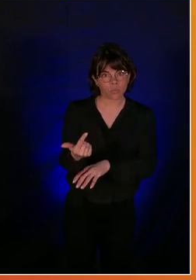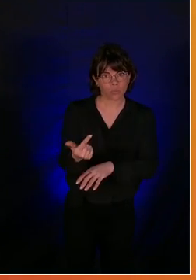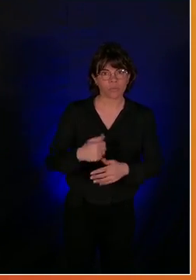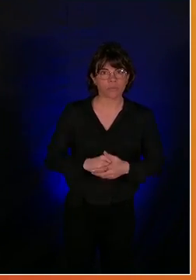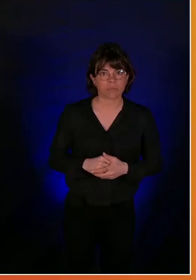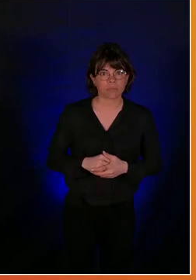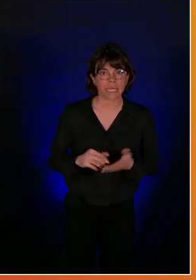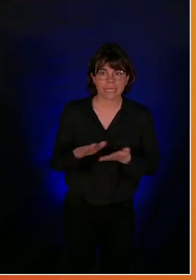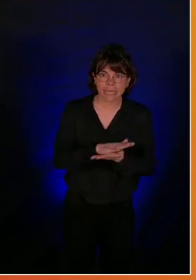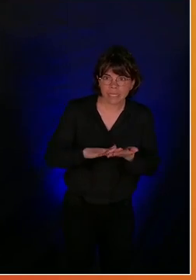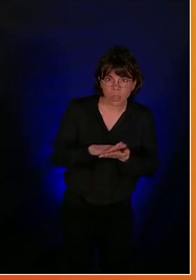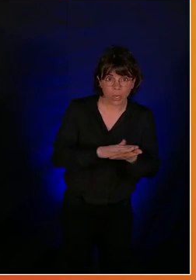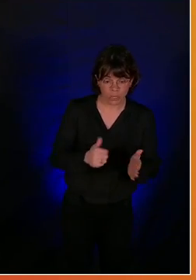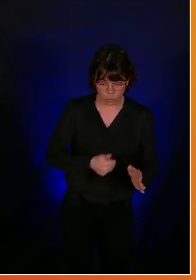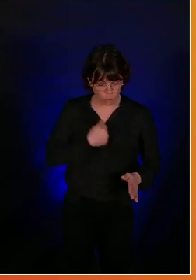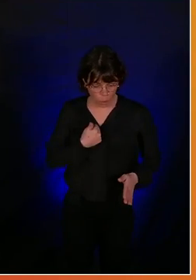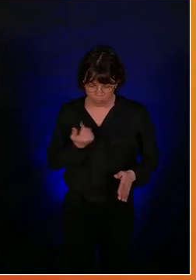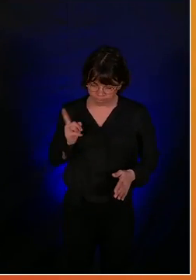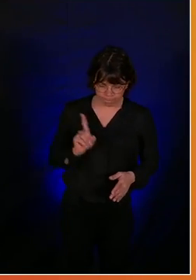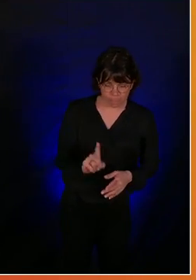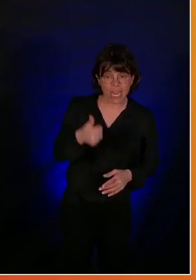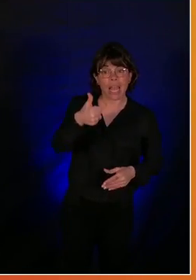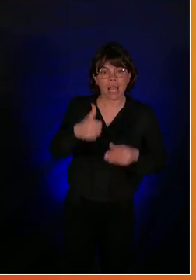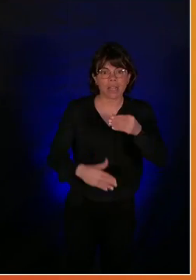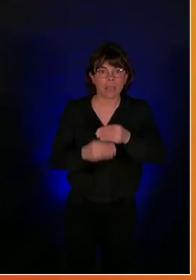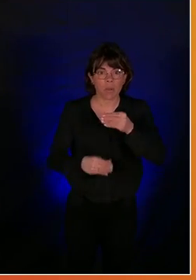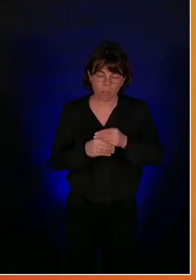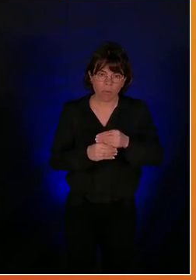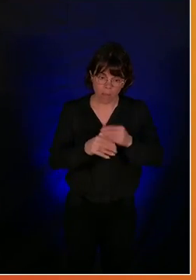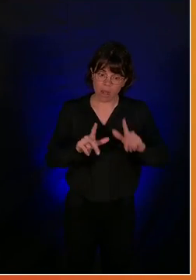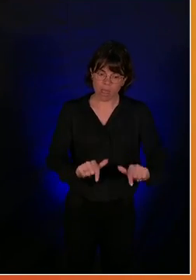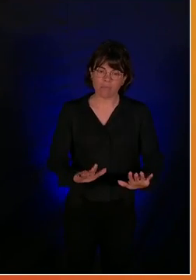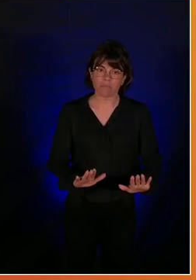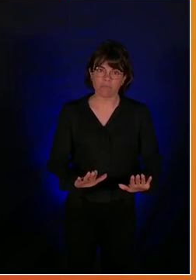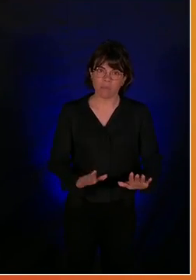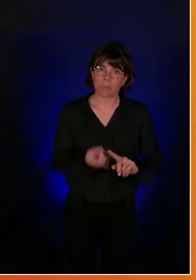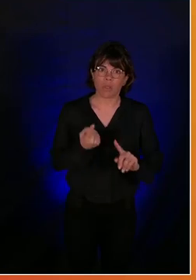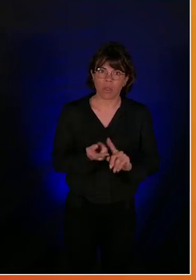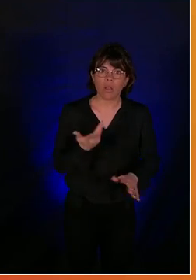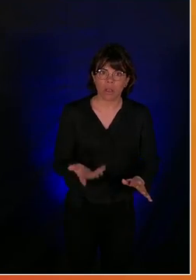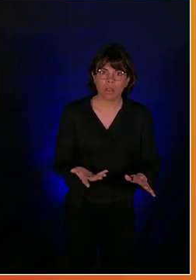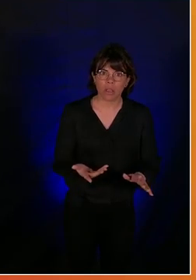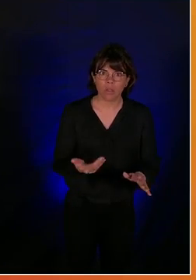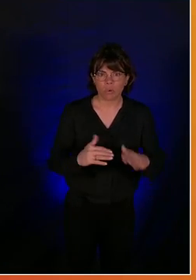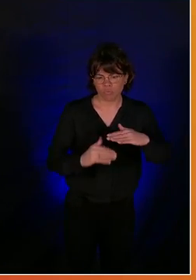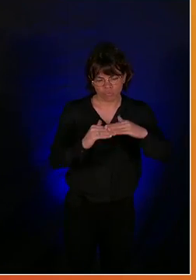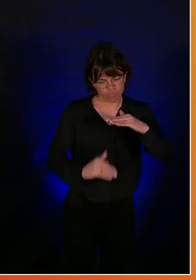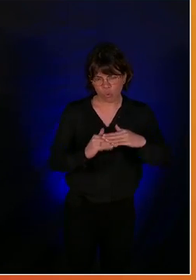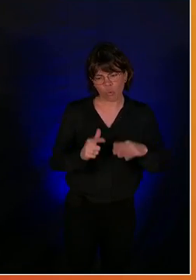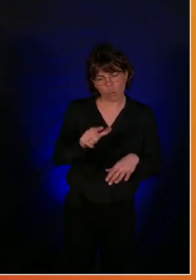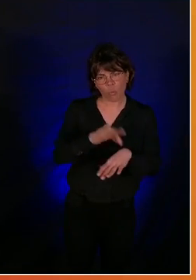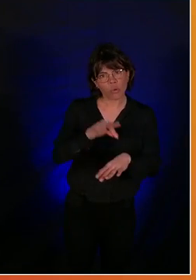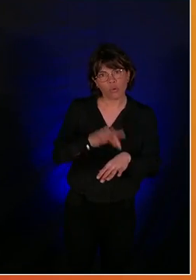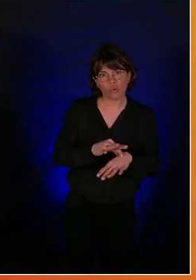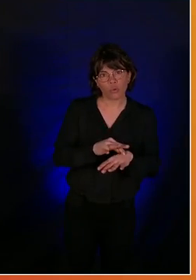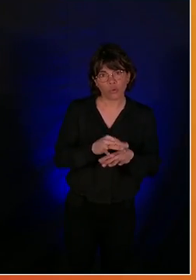alors je suis désolé je suis venu tout seul j'ai qu'un amendement j'en ai un en vrai et je vais faire moins de 2 minutes donc je vais être un